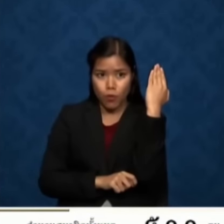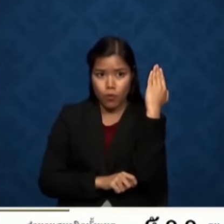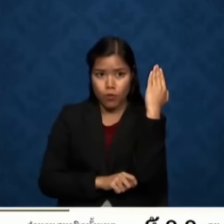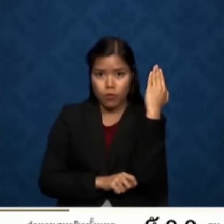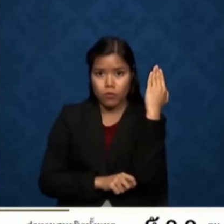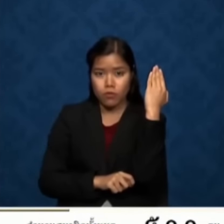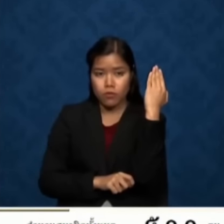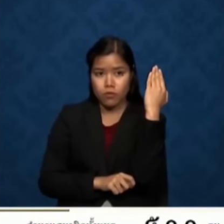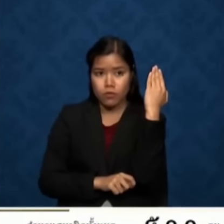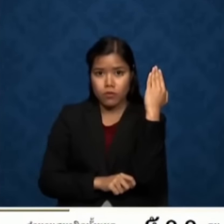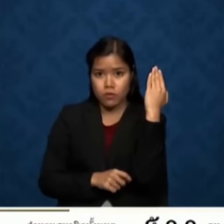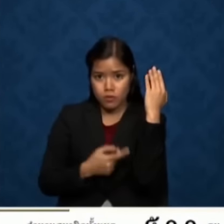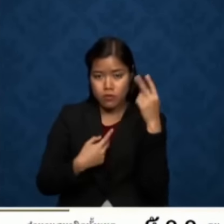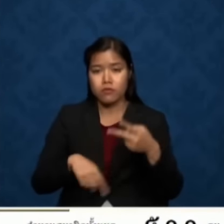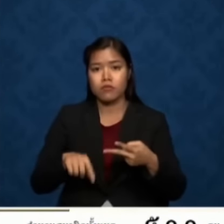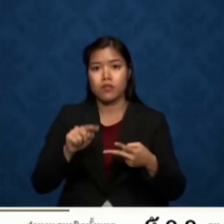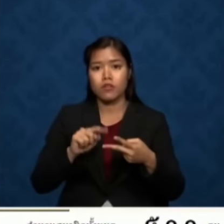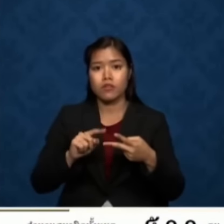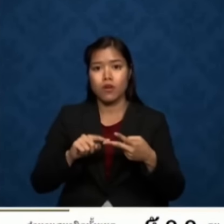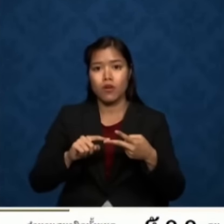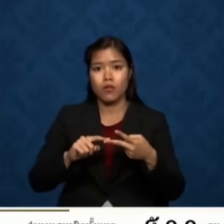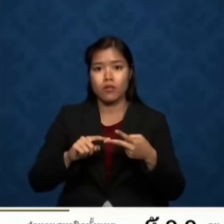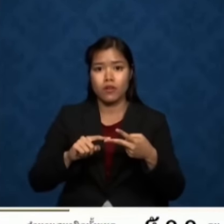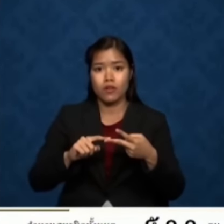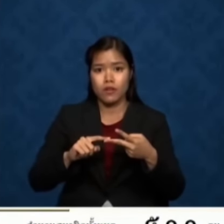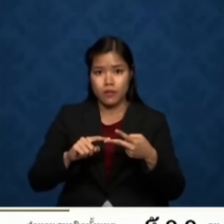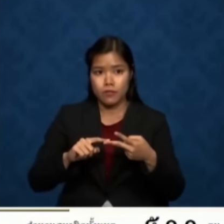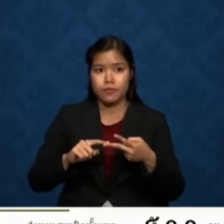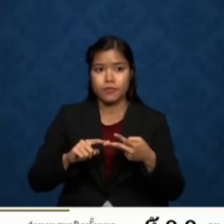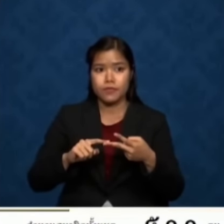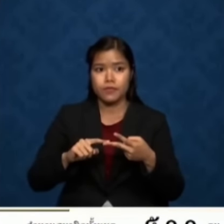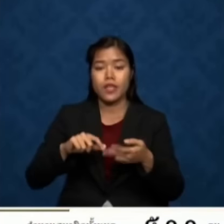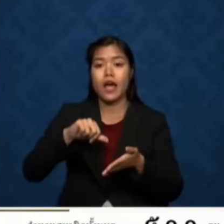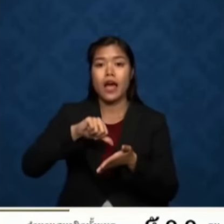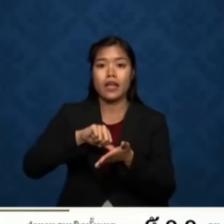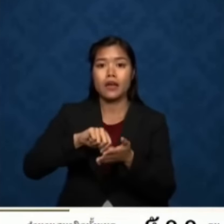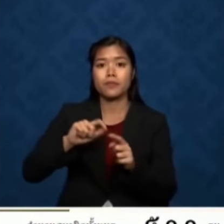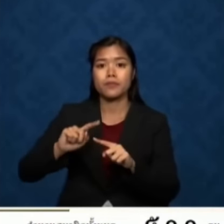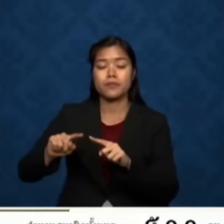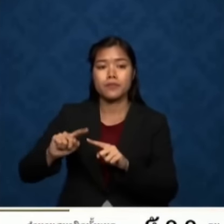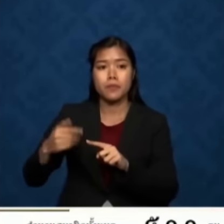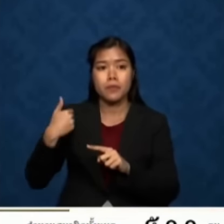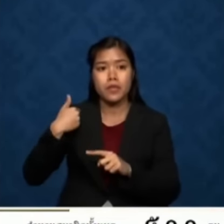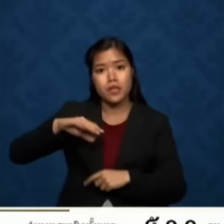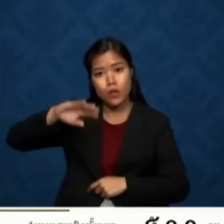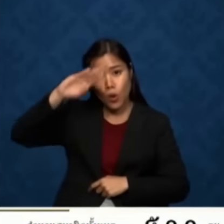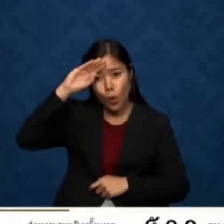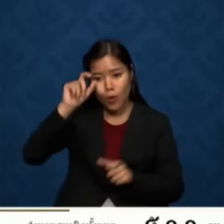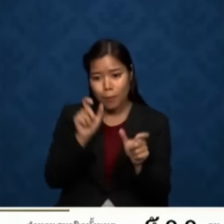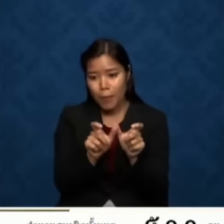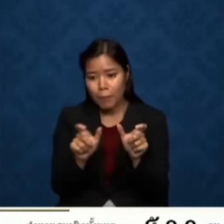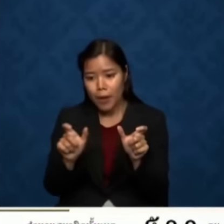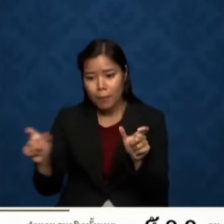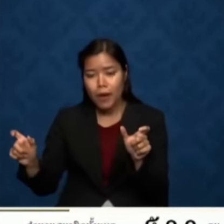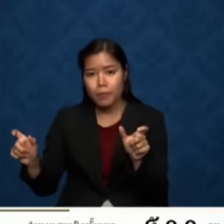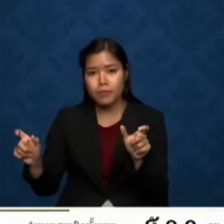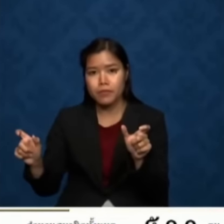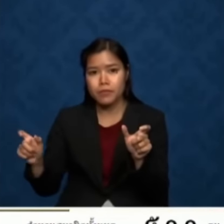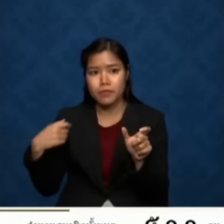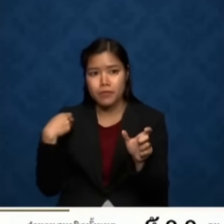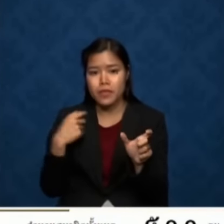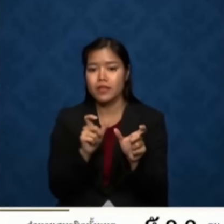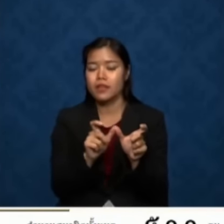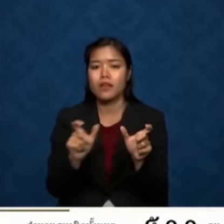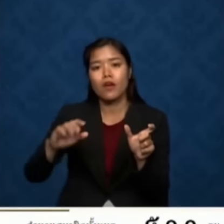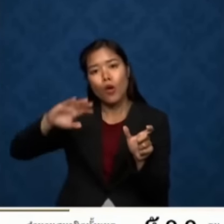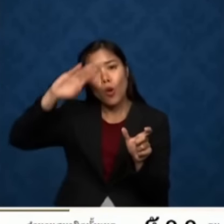สหรัฐอาหรับอิมิเรตมีโรคประจำตัวคือจุดๆแล้วกันนะฮะมีหลายโรค